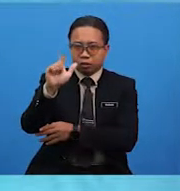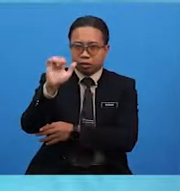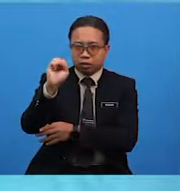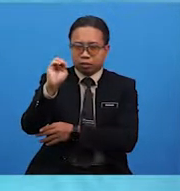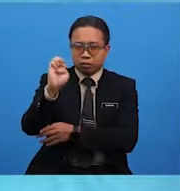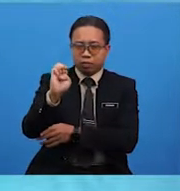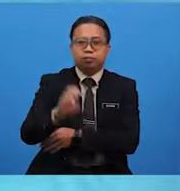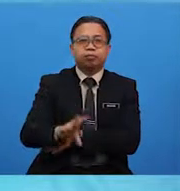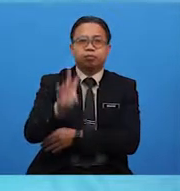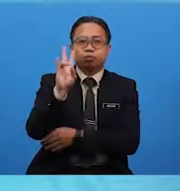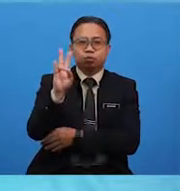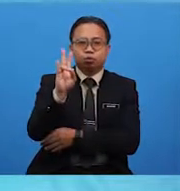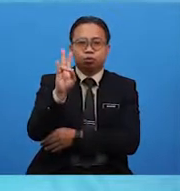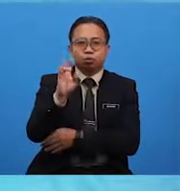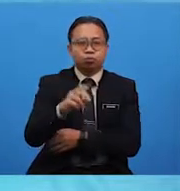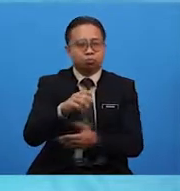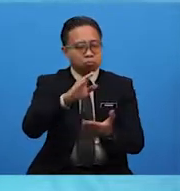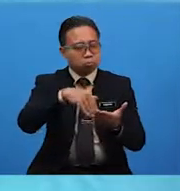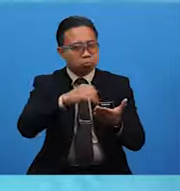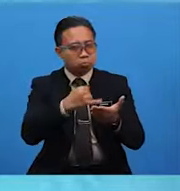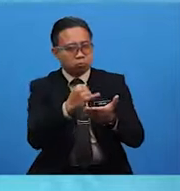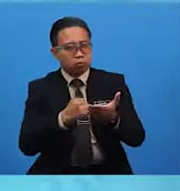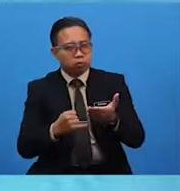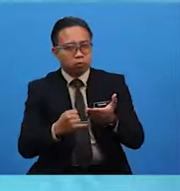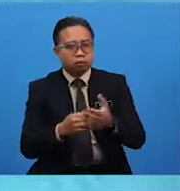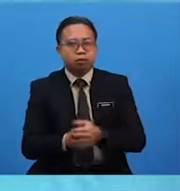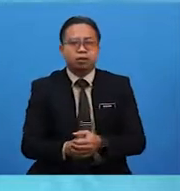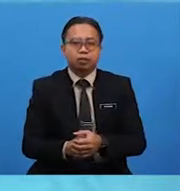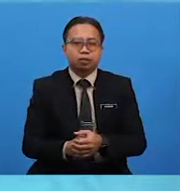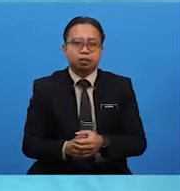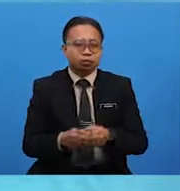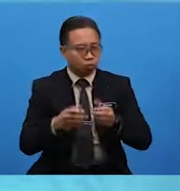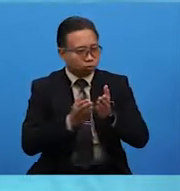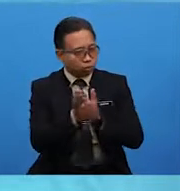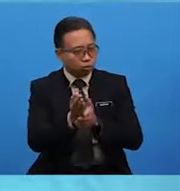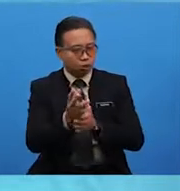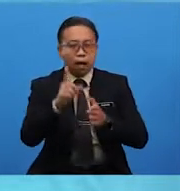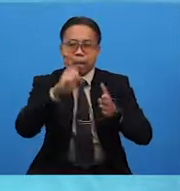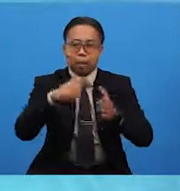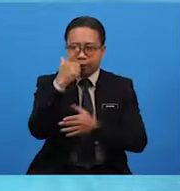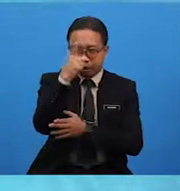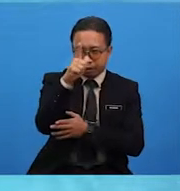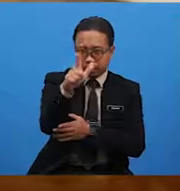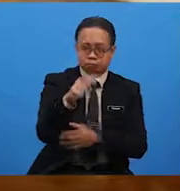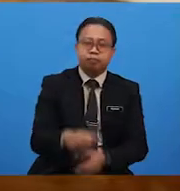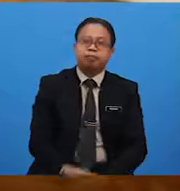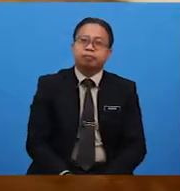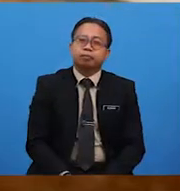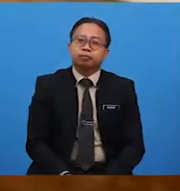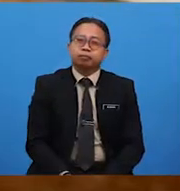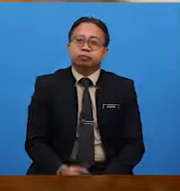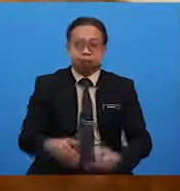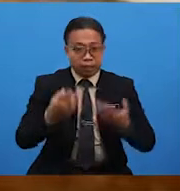setuju wanitanya warna dilukis spontan berdasarkan apa yang dilihat Oke